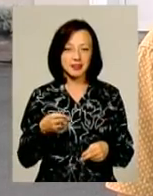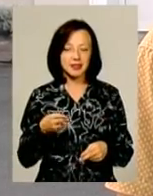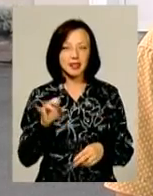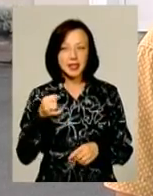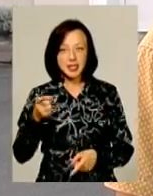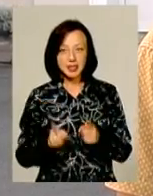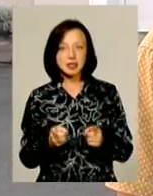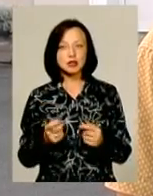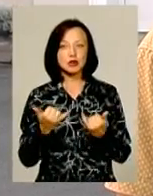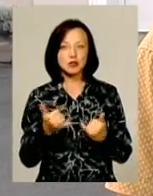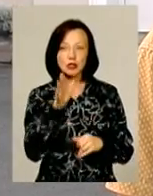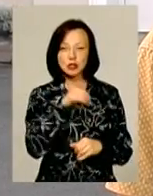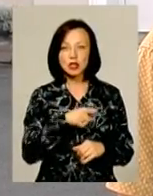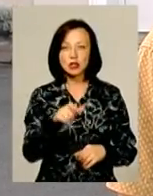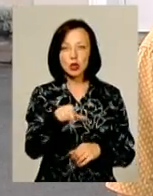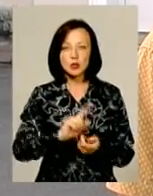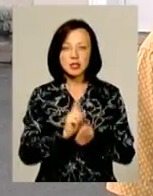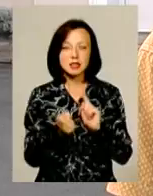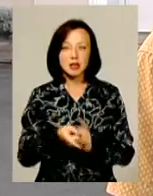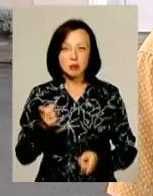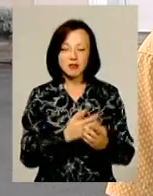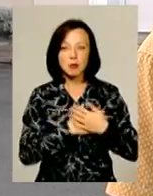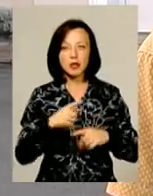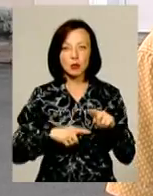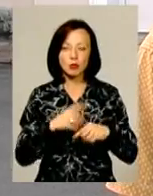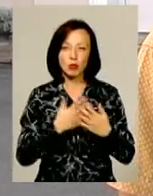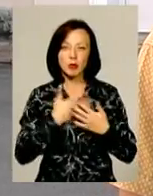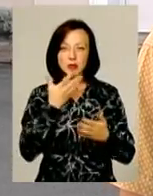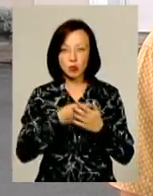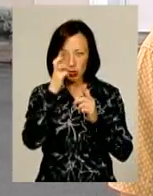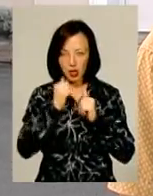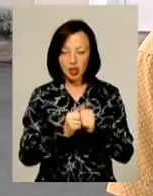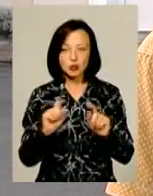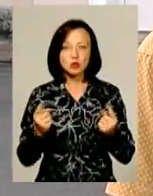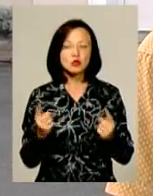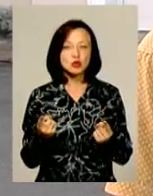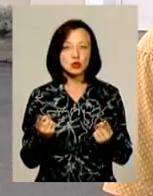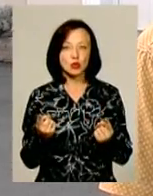І дійсно в цей час люди стали справжніми патріотами і дійсно полюбили свою країну. Тому що